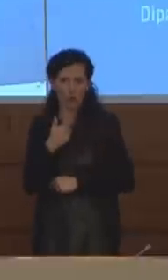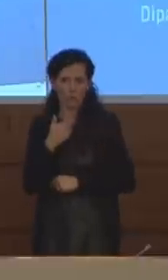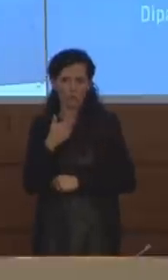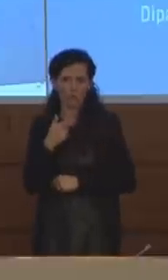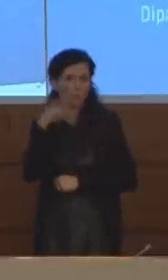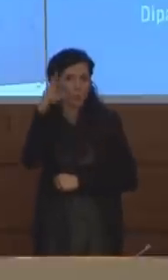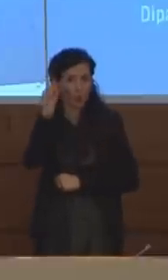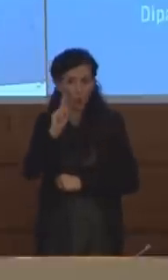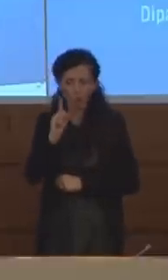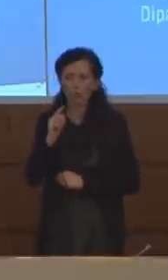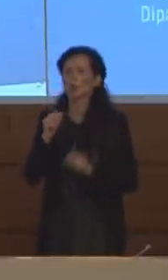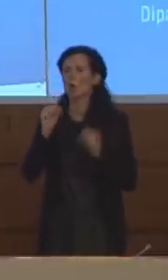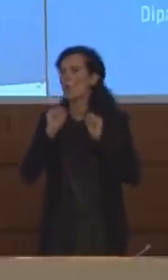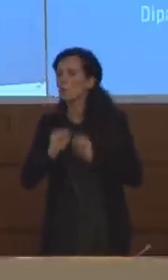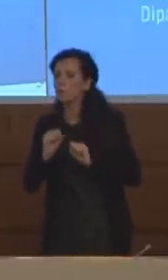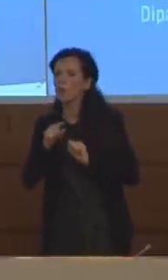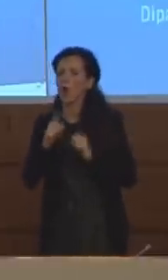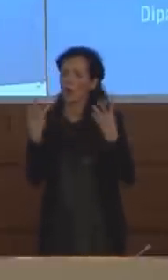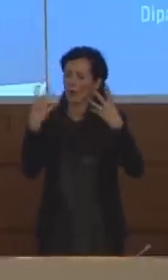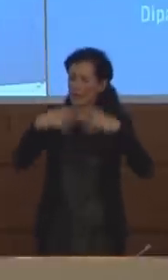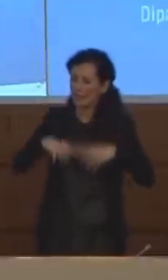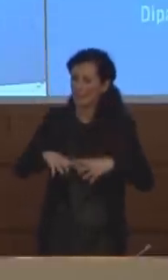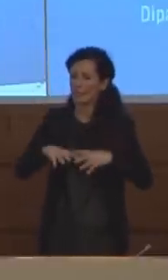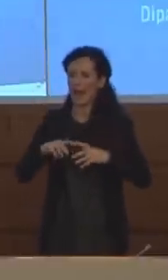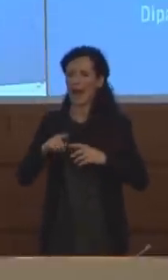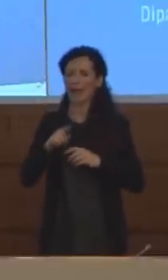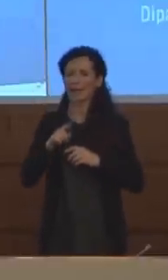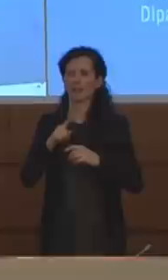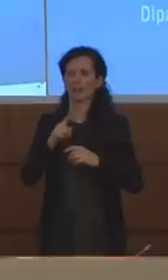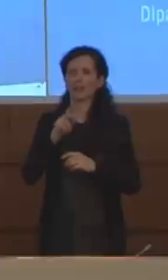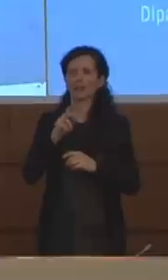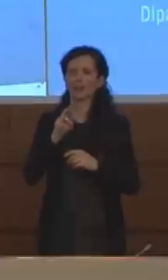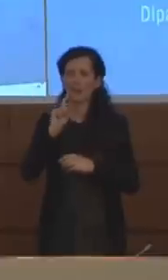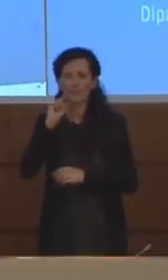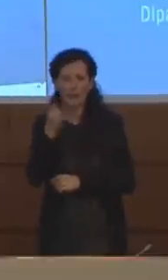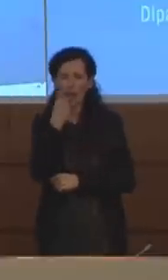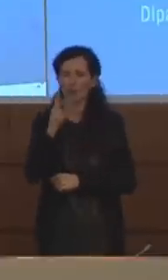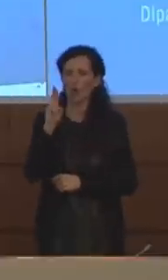scandagliare deve essere in modo da convogliare